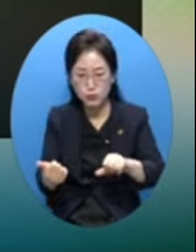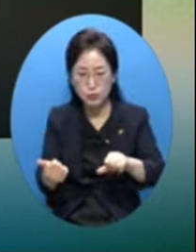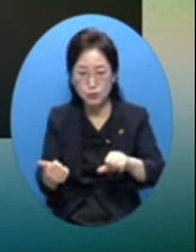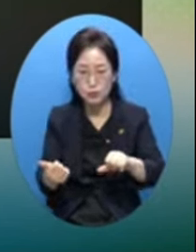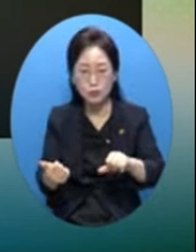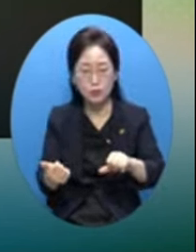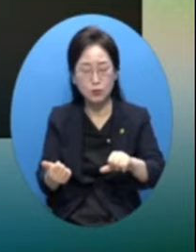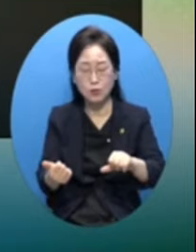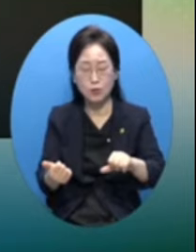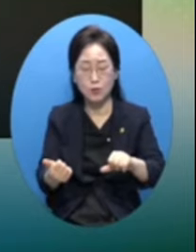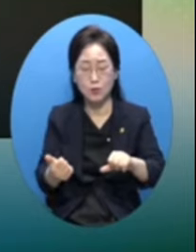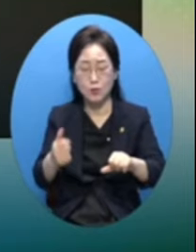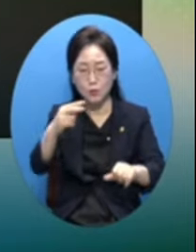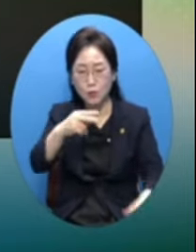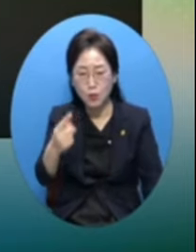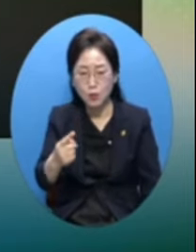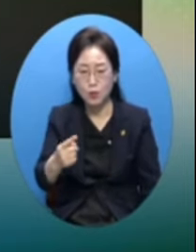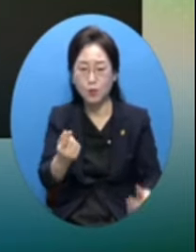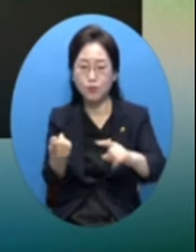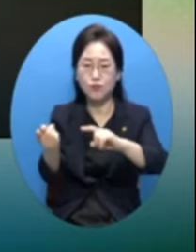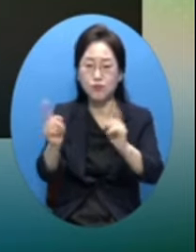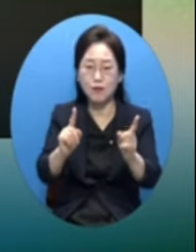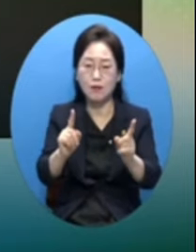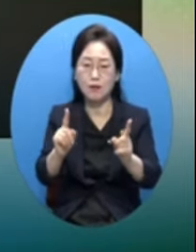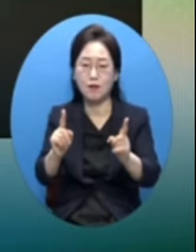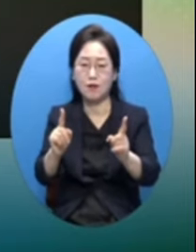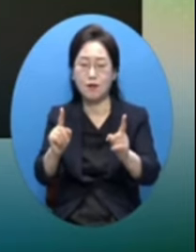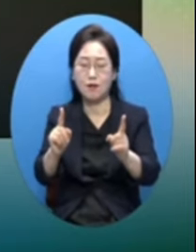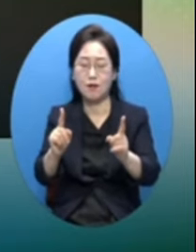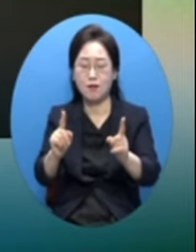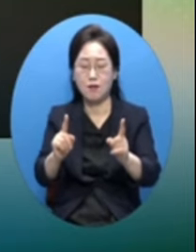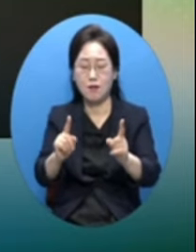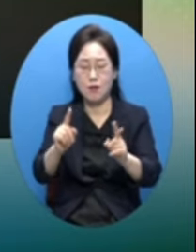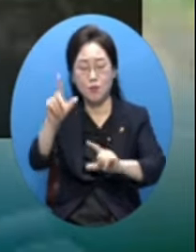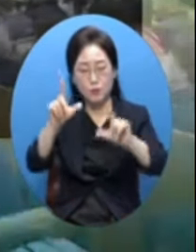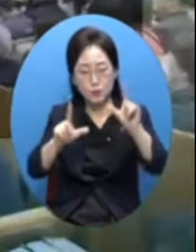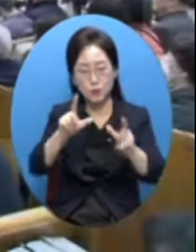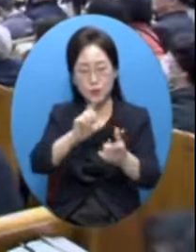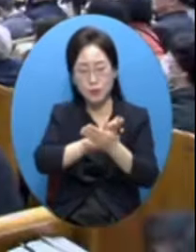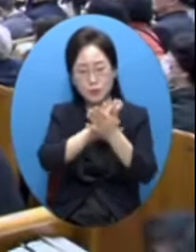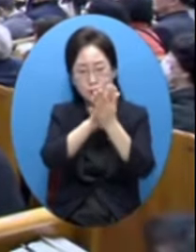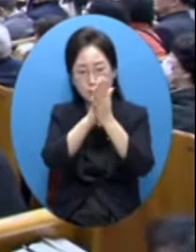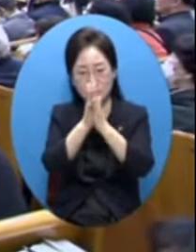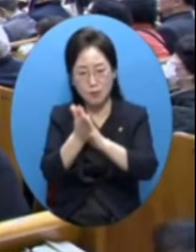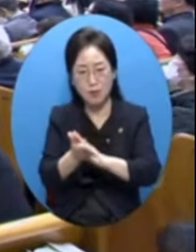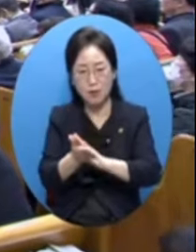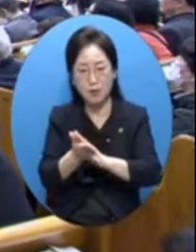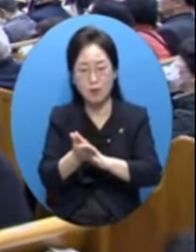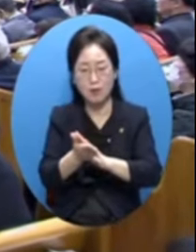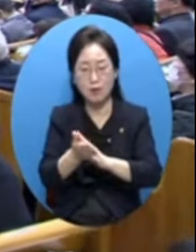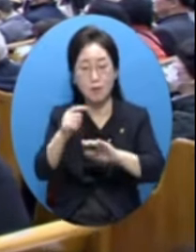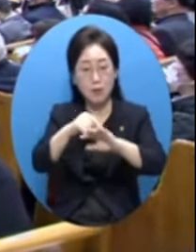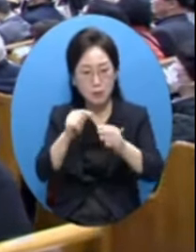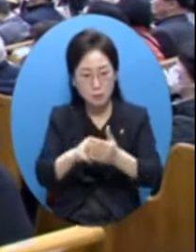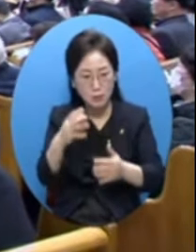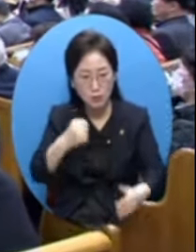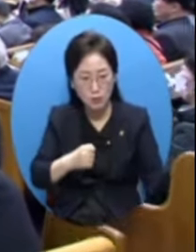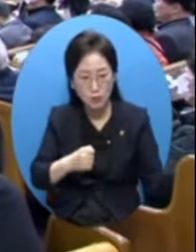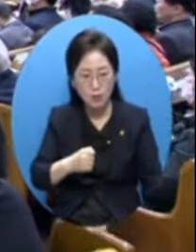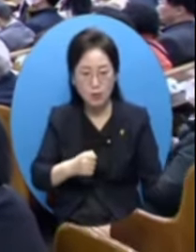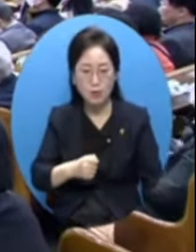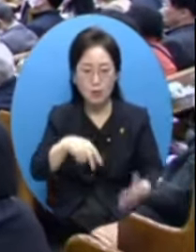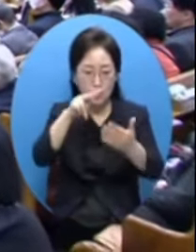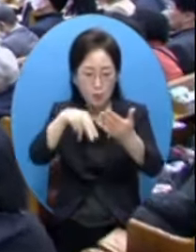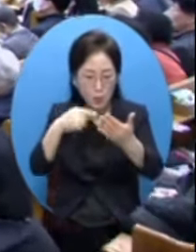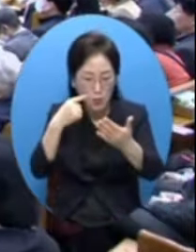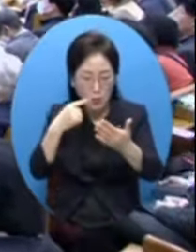신앙으로 승리하고 승화시킨 우리 김종 목사님의 신앙에 대해서 제가 큰 은혜를 받은 적이